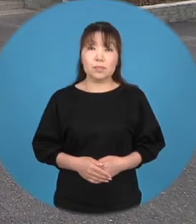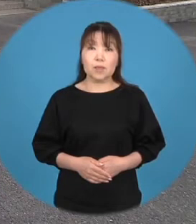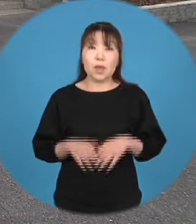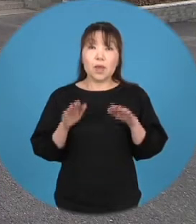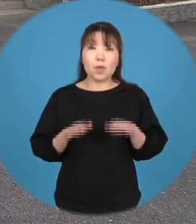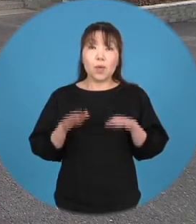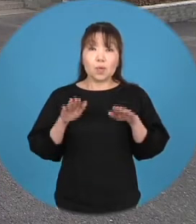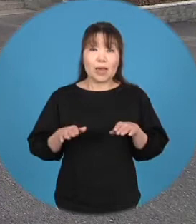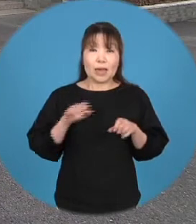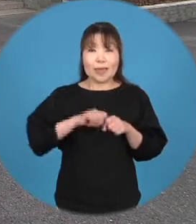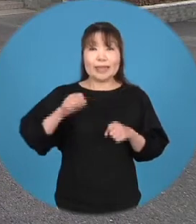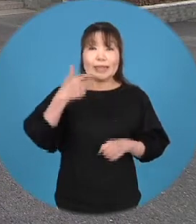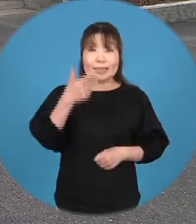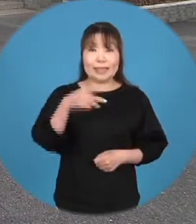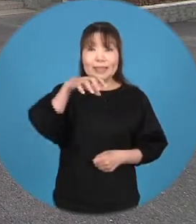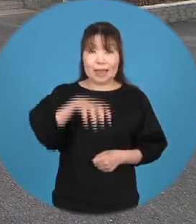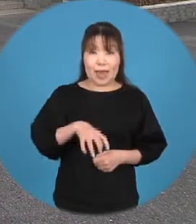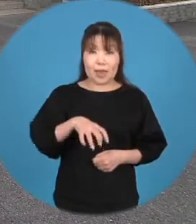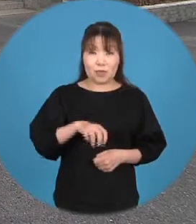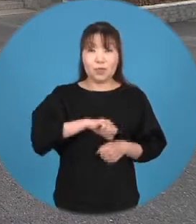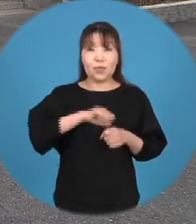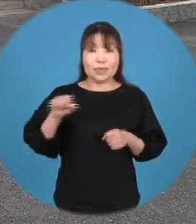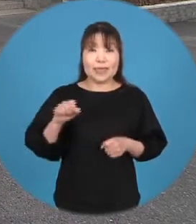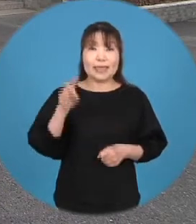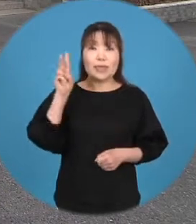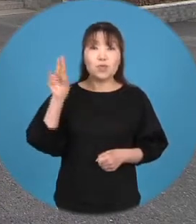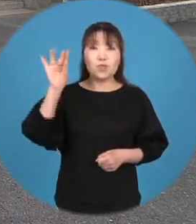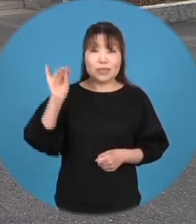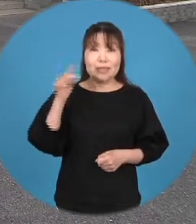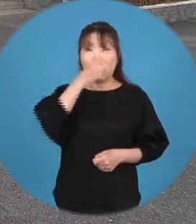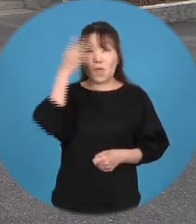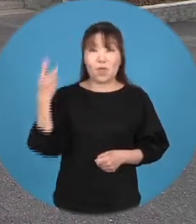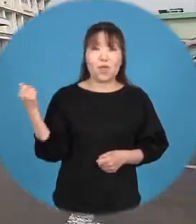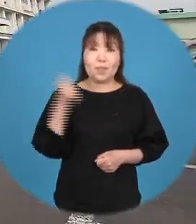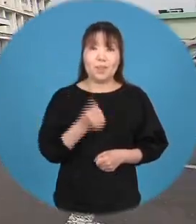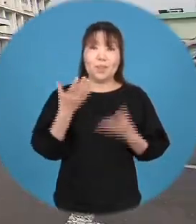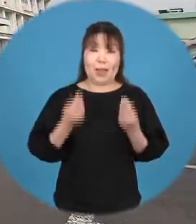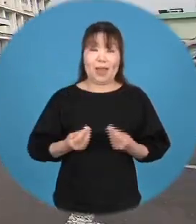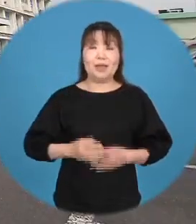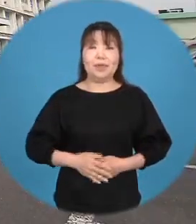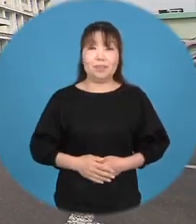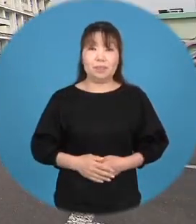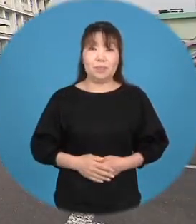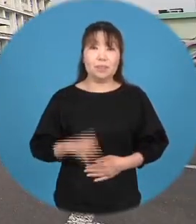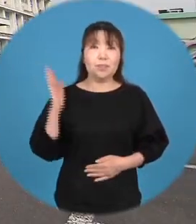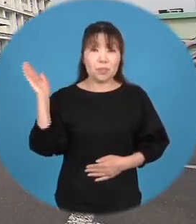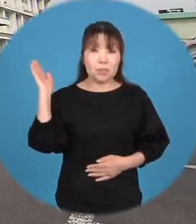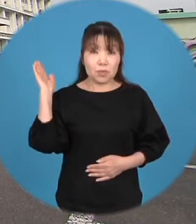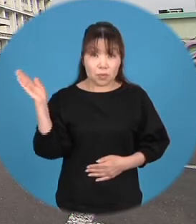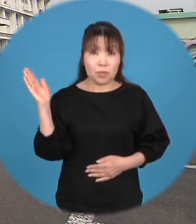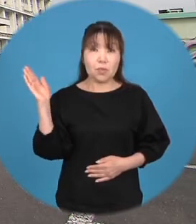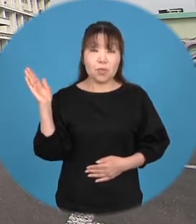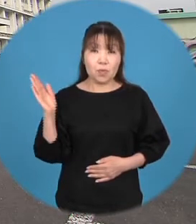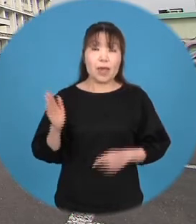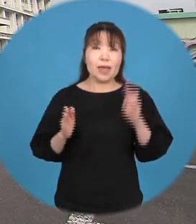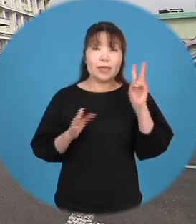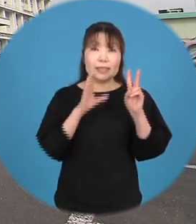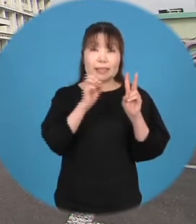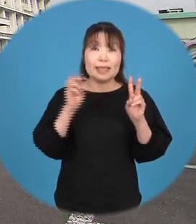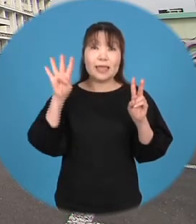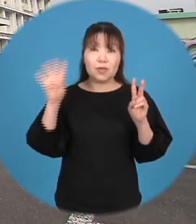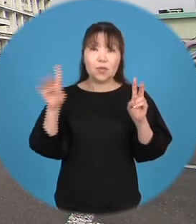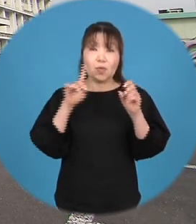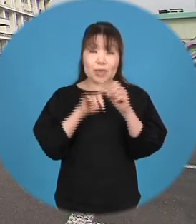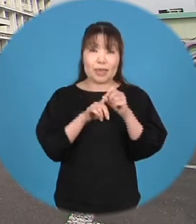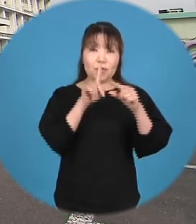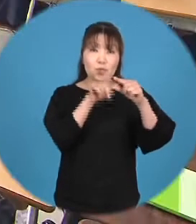今回は関市にある関内高校にやってきました。 関内高校は2004年に中